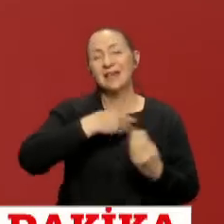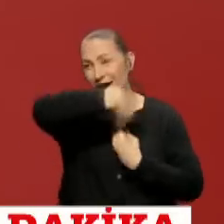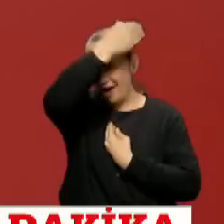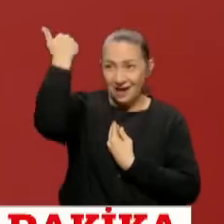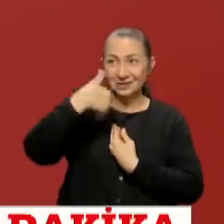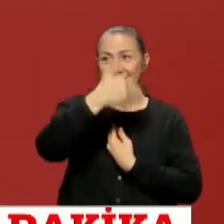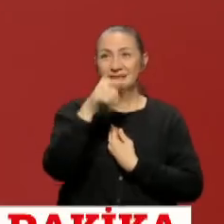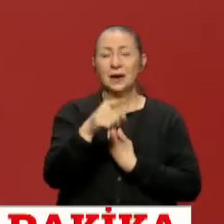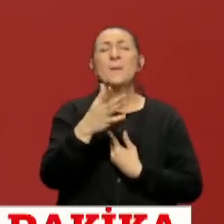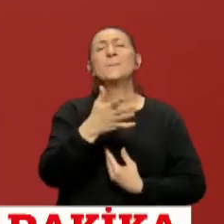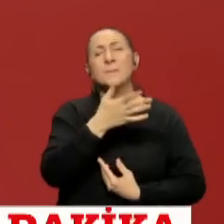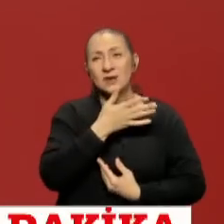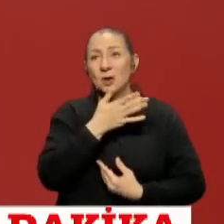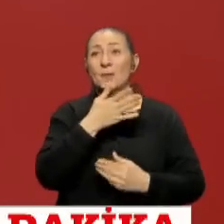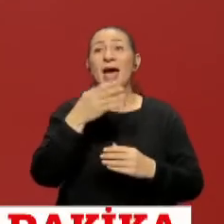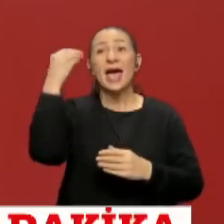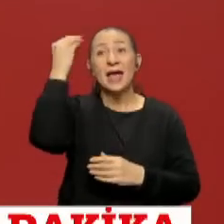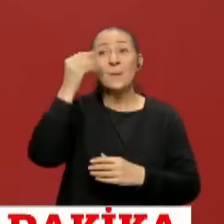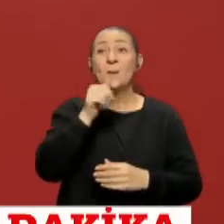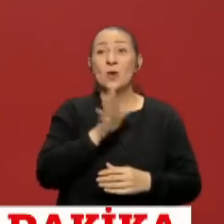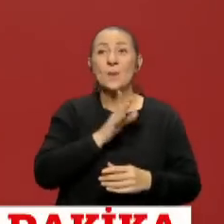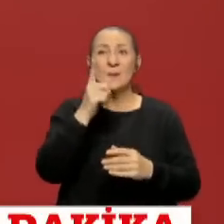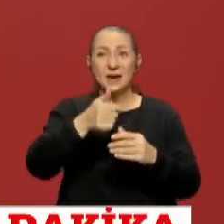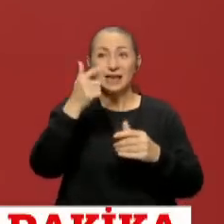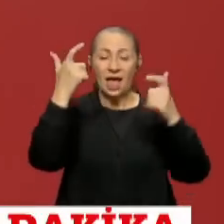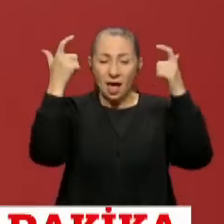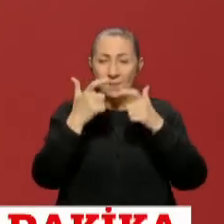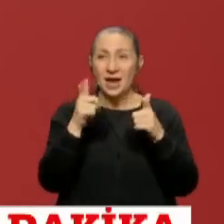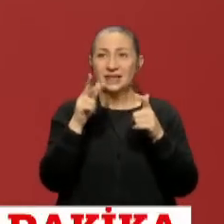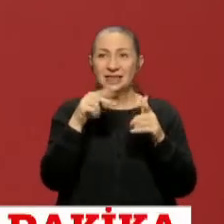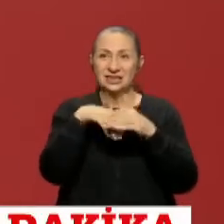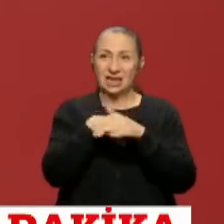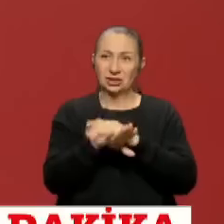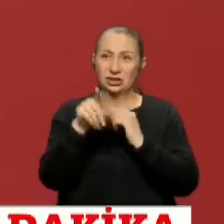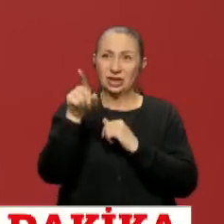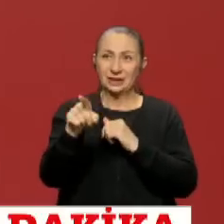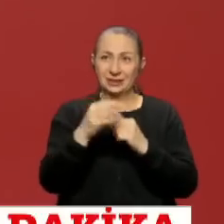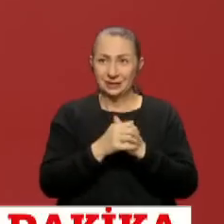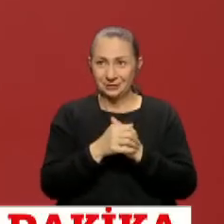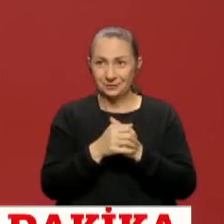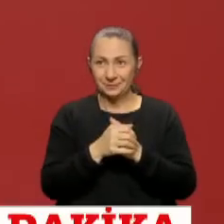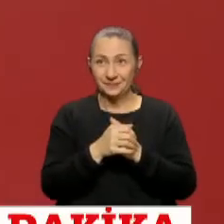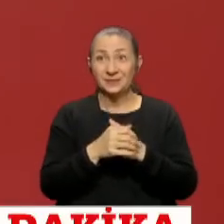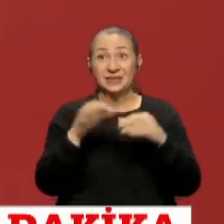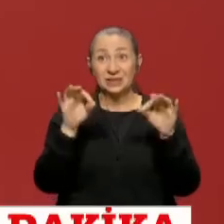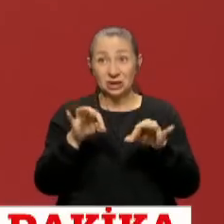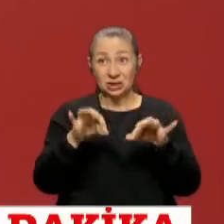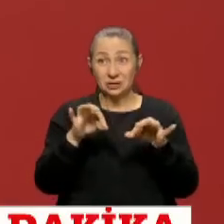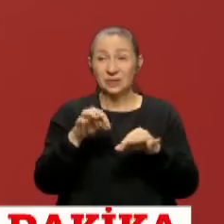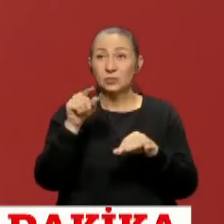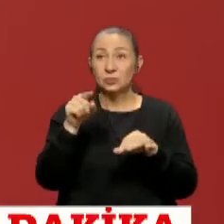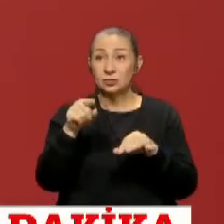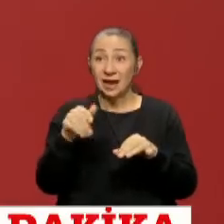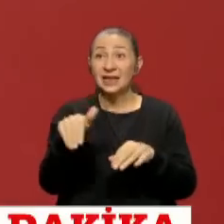atkısı. Biliyorum ki Ekrem Başkan onu bir emanet gibi saklayacaktır. Şimdi